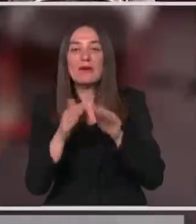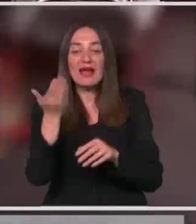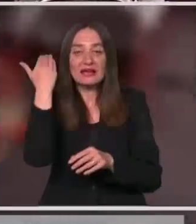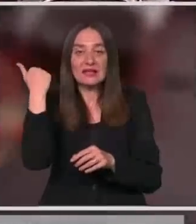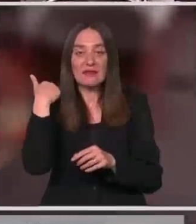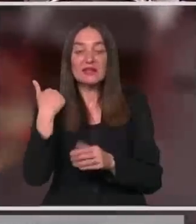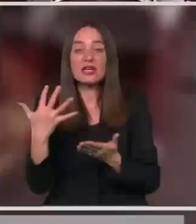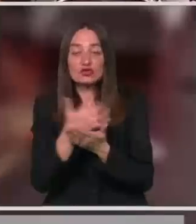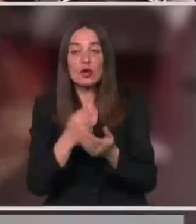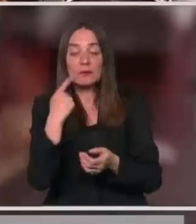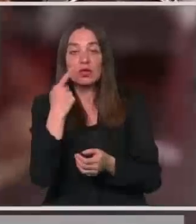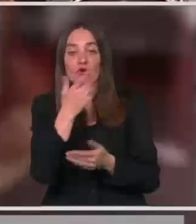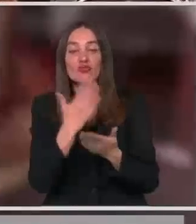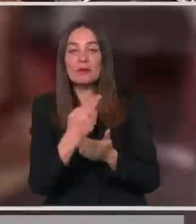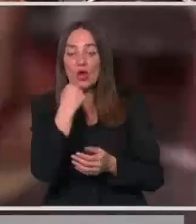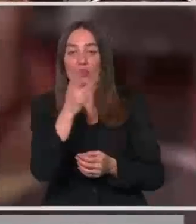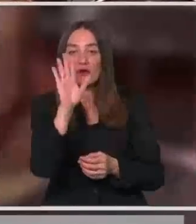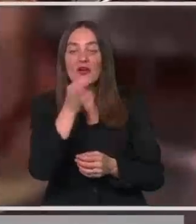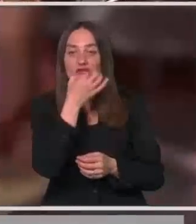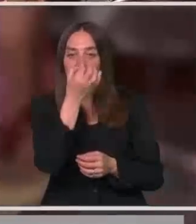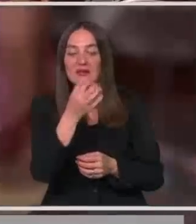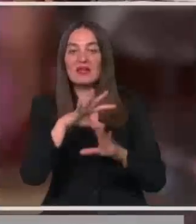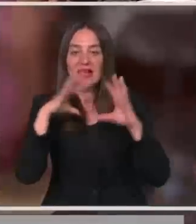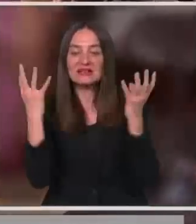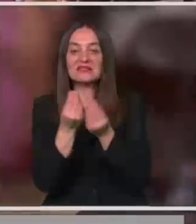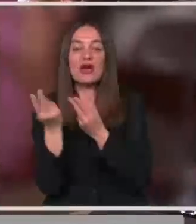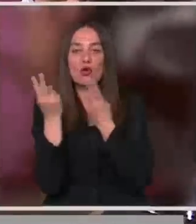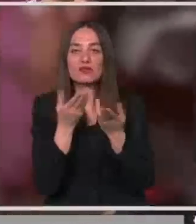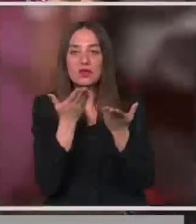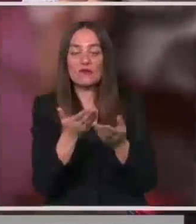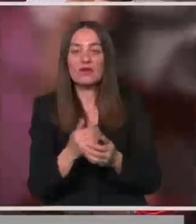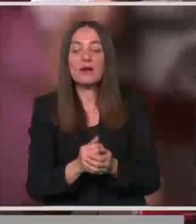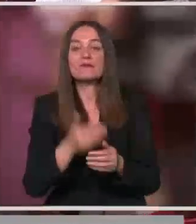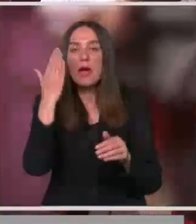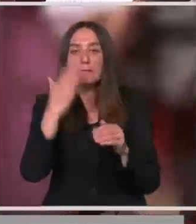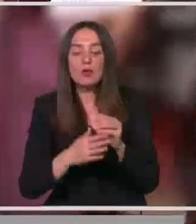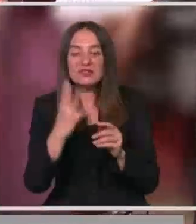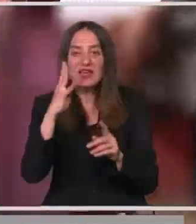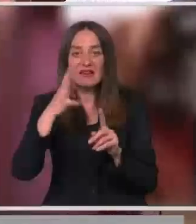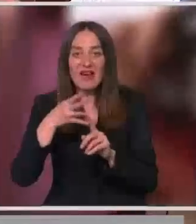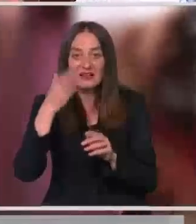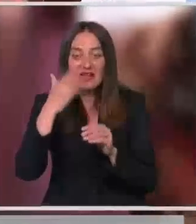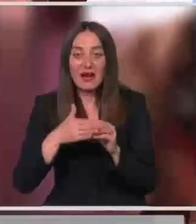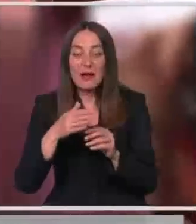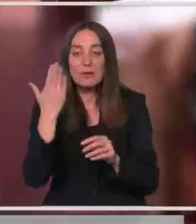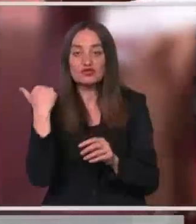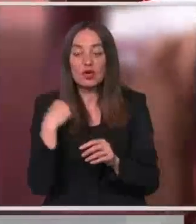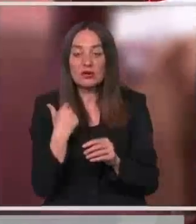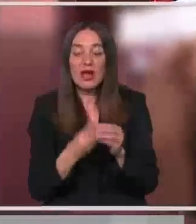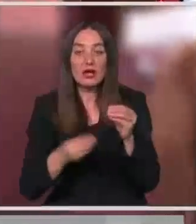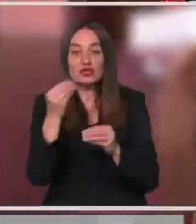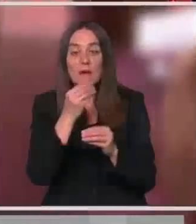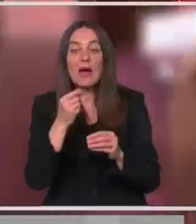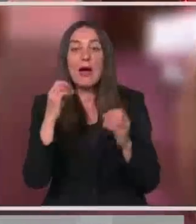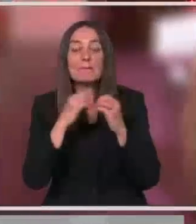Evo da iskoristim priliku i to će biti odgovor na vaše pitanje, evo za sve goste ovde. Poslednji kvartal prošle godine, stopa rasta našeg